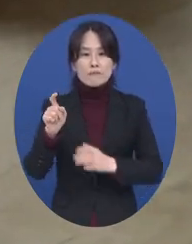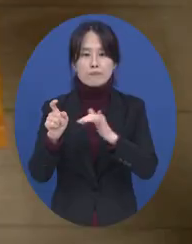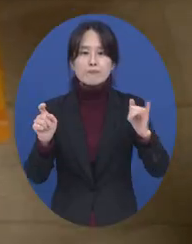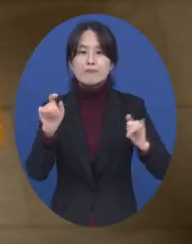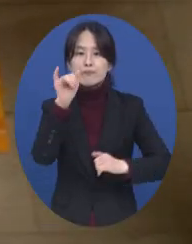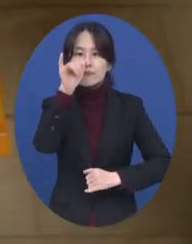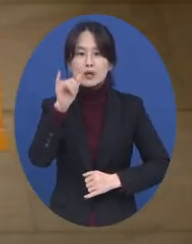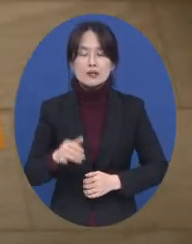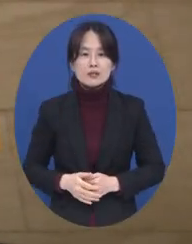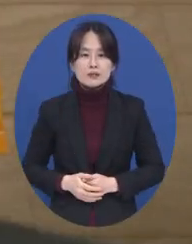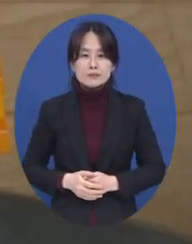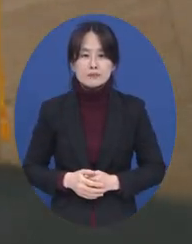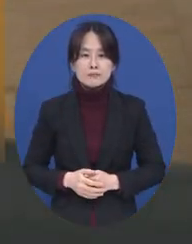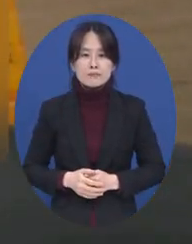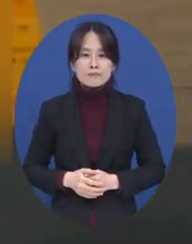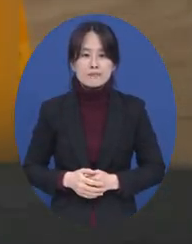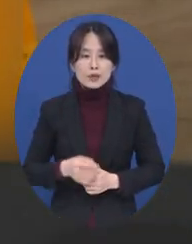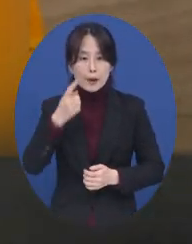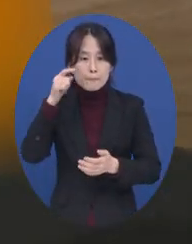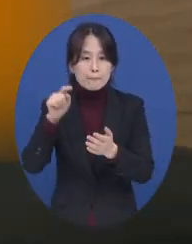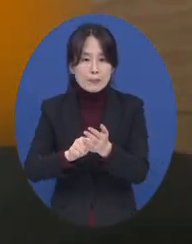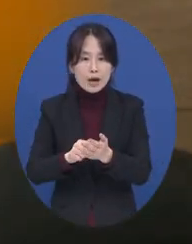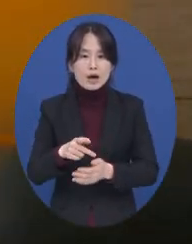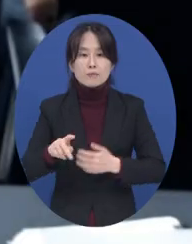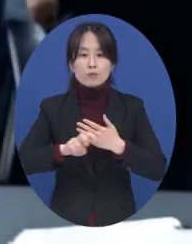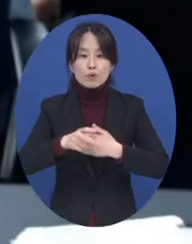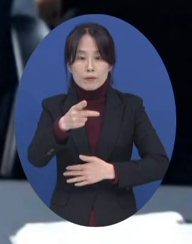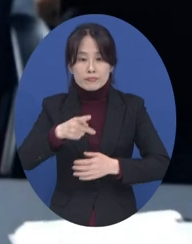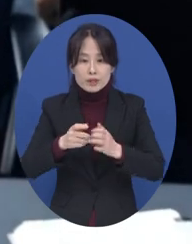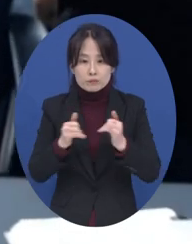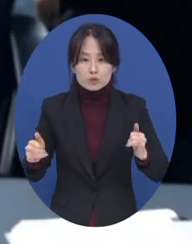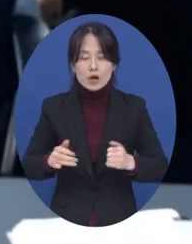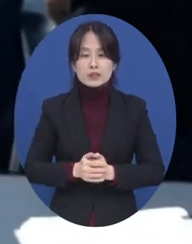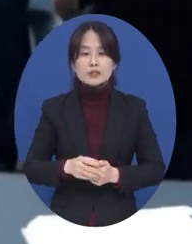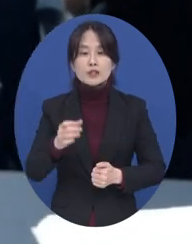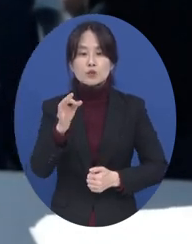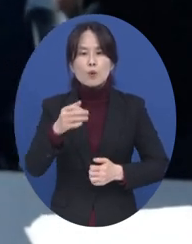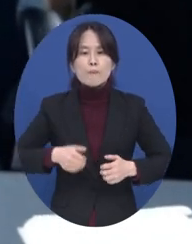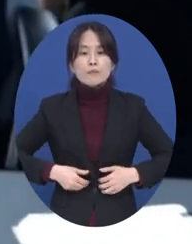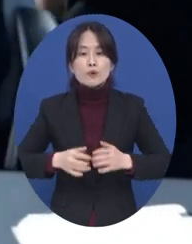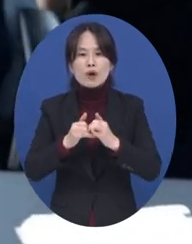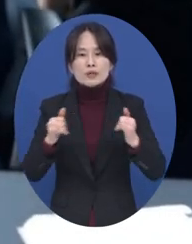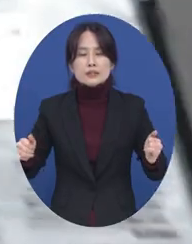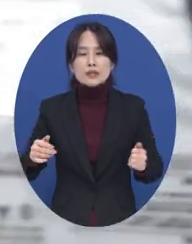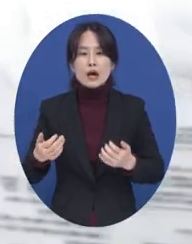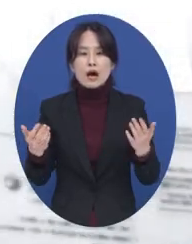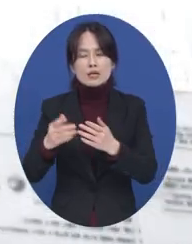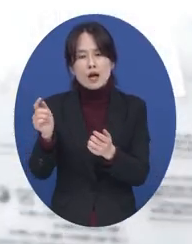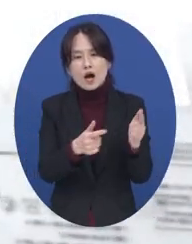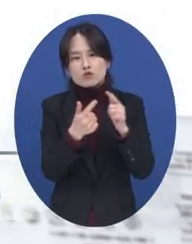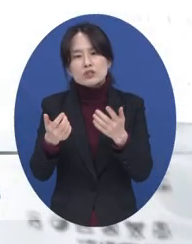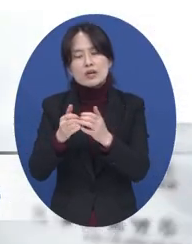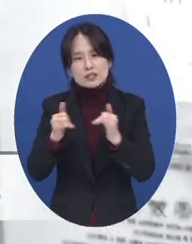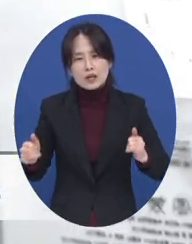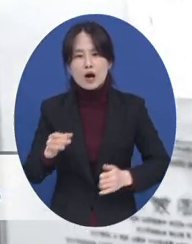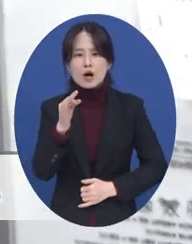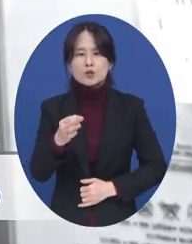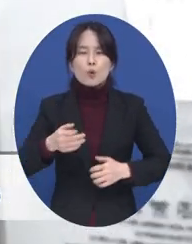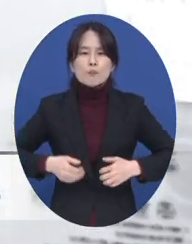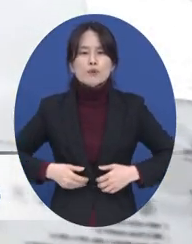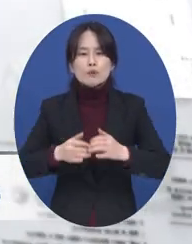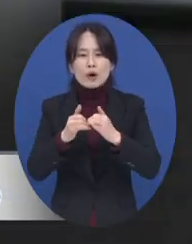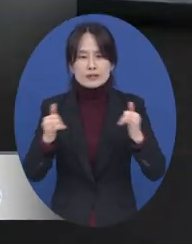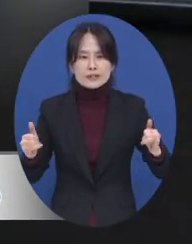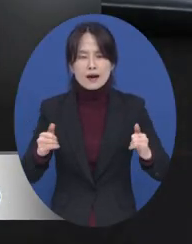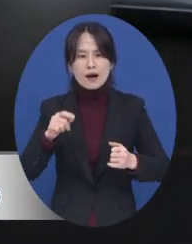이른 것으로 드러났습니다 적발된 불법 대부업자 들은 급전이 필요한 사람 이동 집 종사자와 금전적으로 어려운